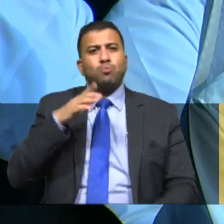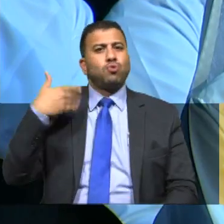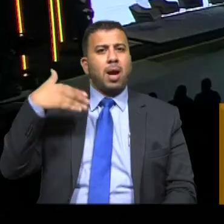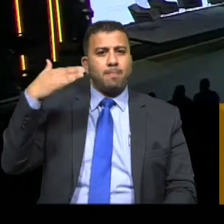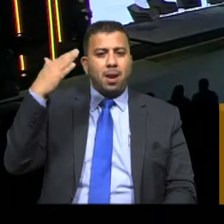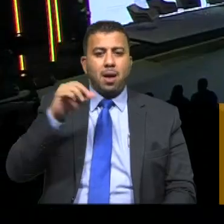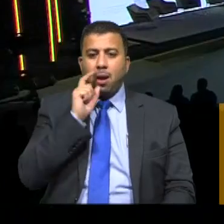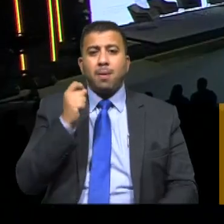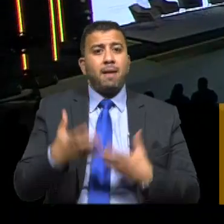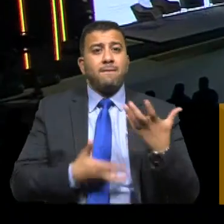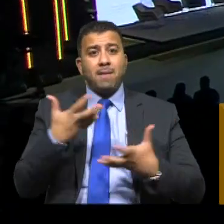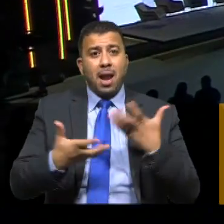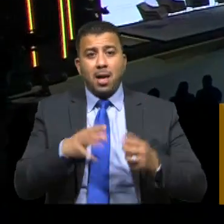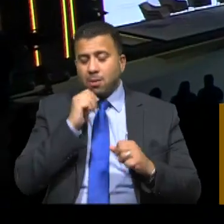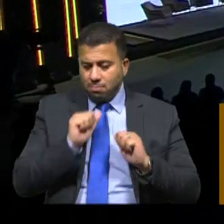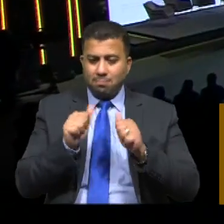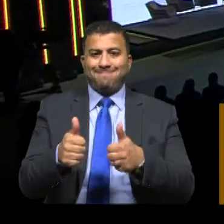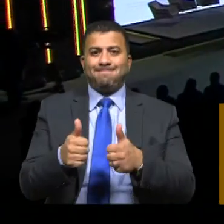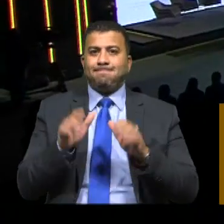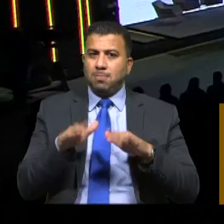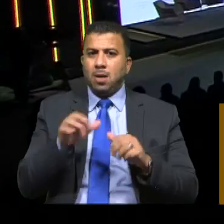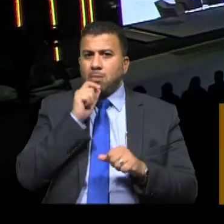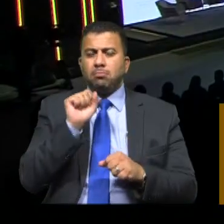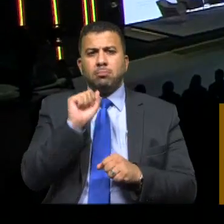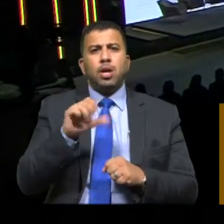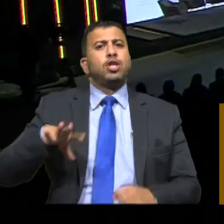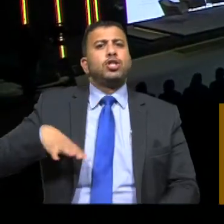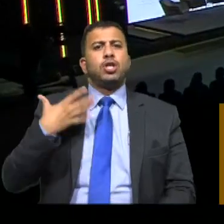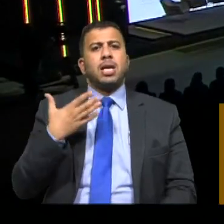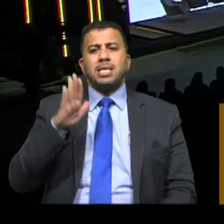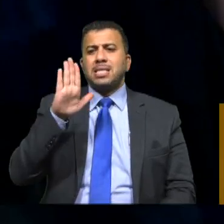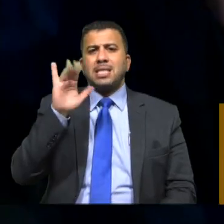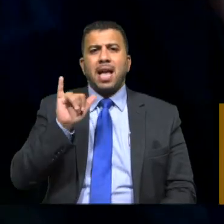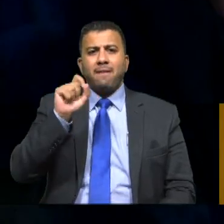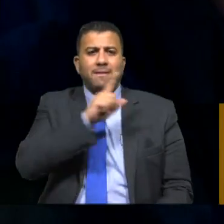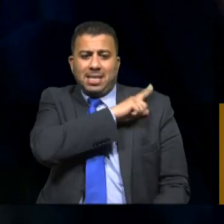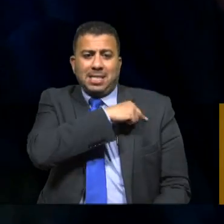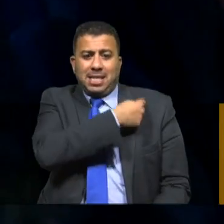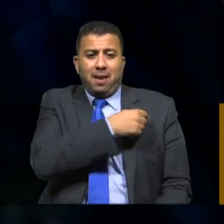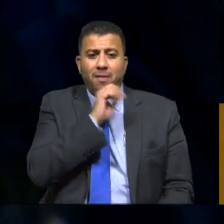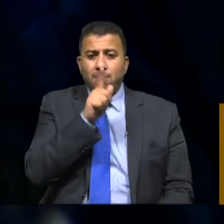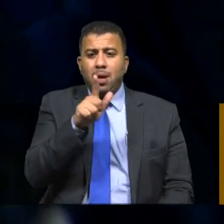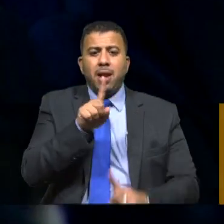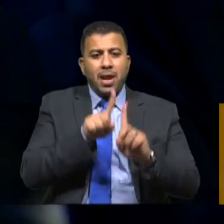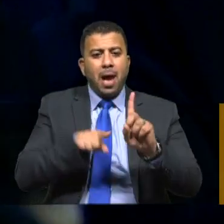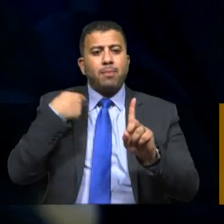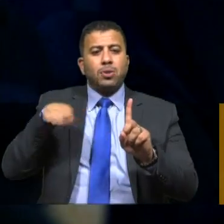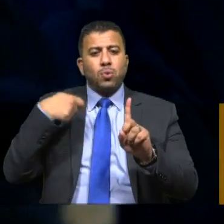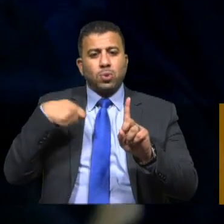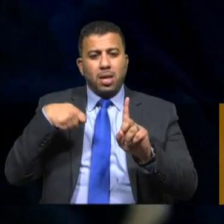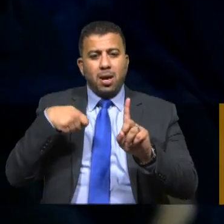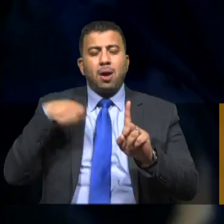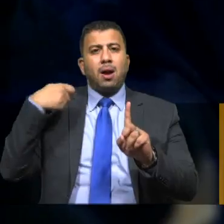للمستقبل. الفعالية التي حضر جزء منها الفريق سمو الشيخ سيف بن زايد آل نهيان نائب رئيس